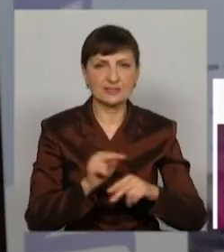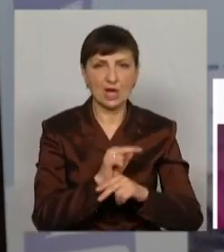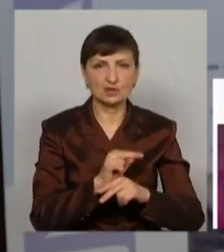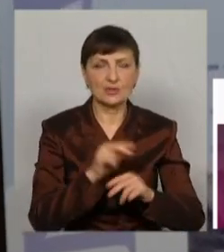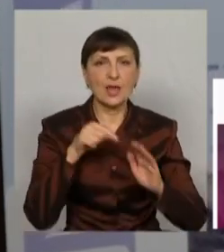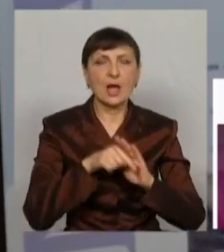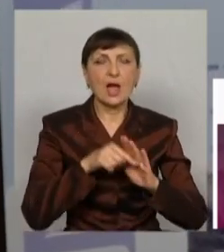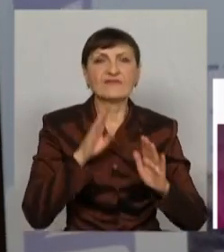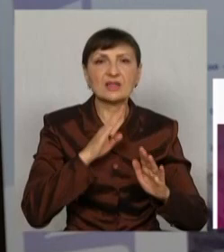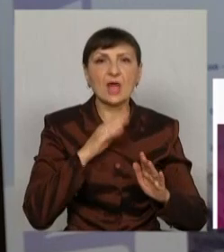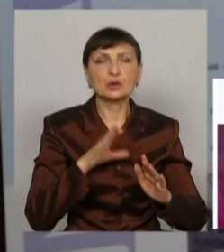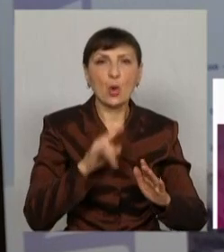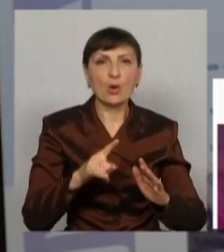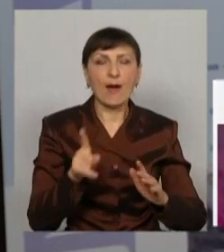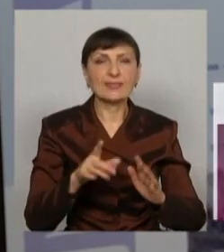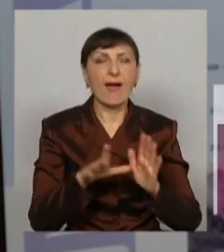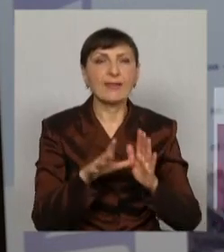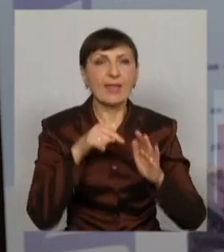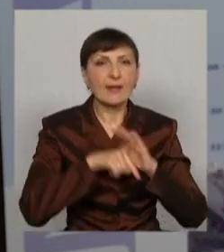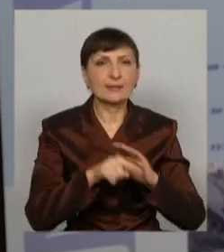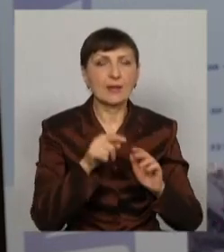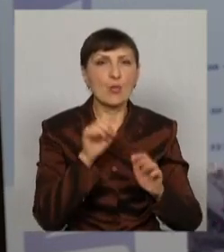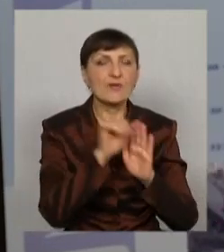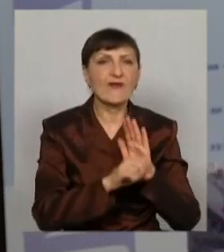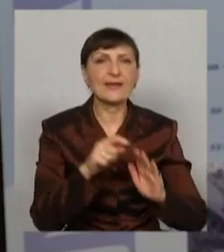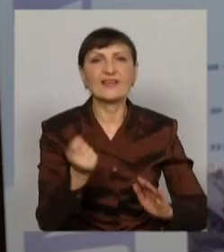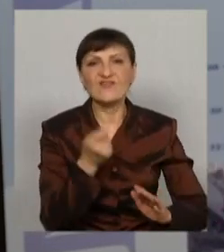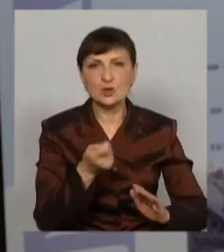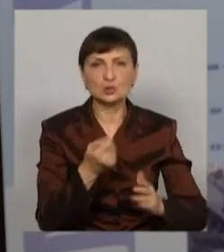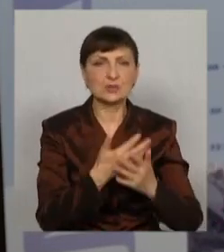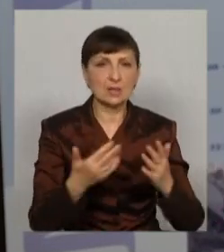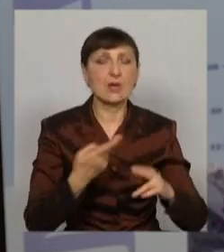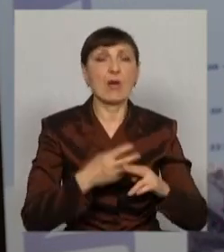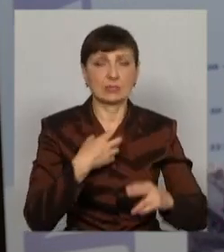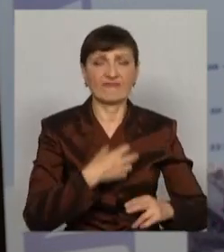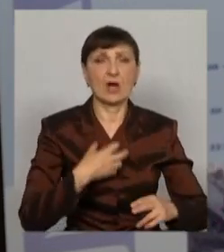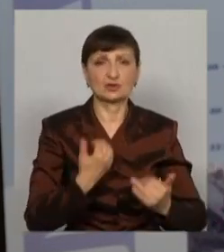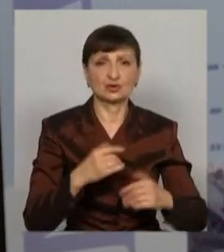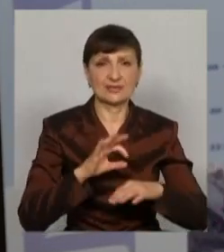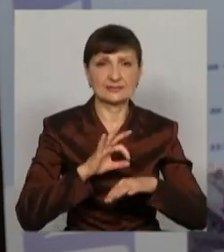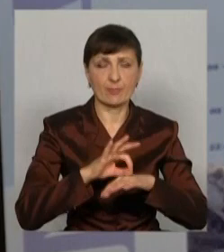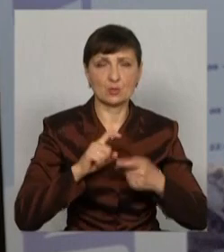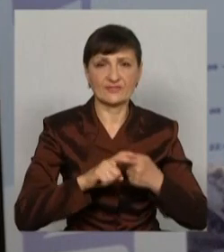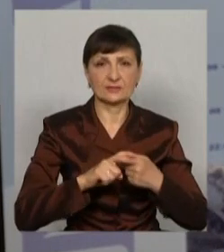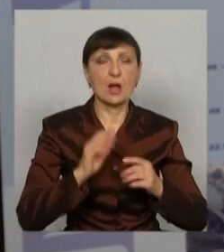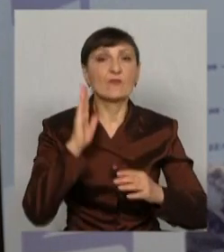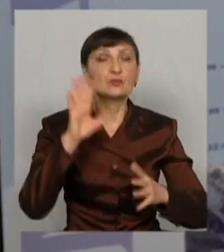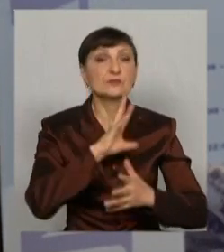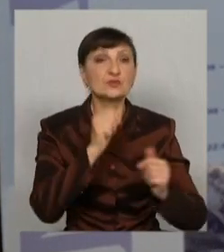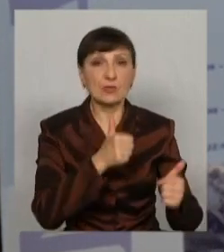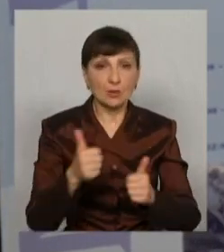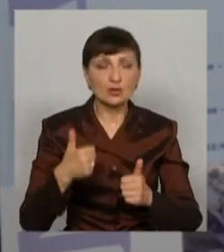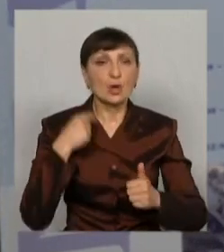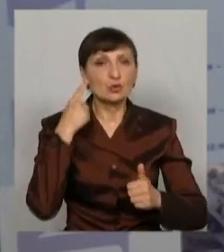вода целенаправленно бьет энергией по опасным вирусам. В период пандемии это крайне важно. В будущем, если наладим все моменты,